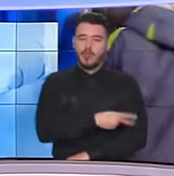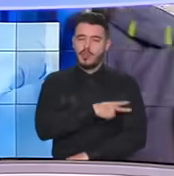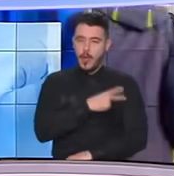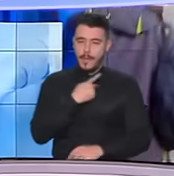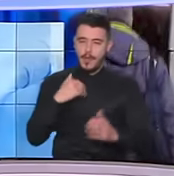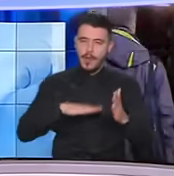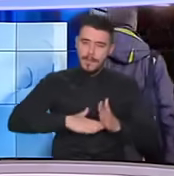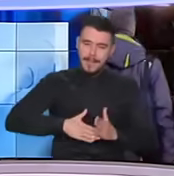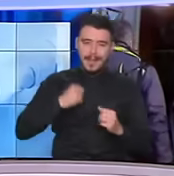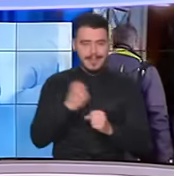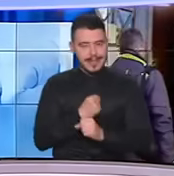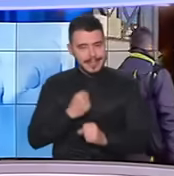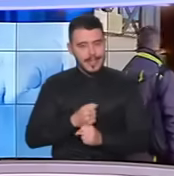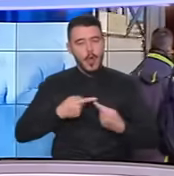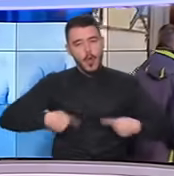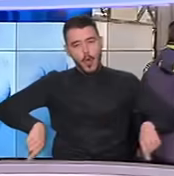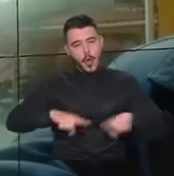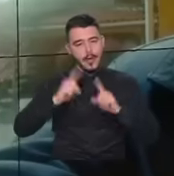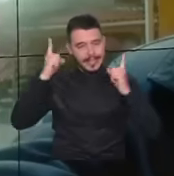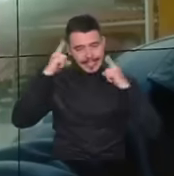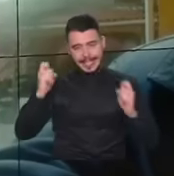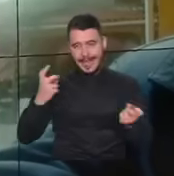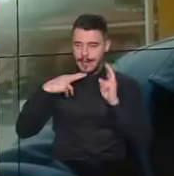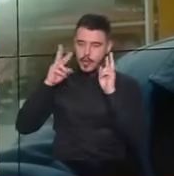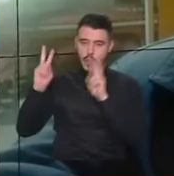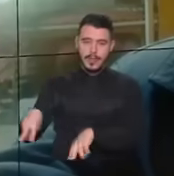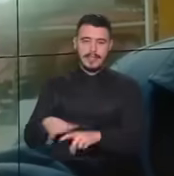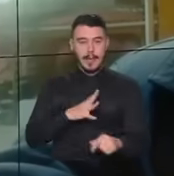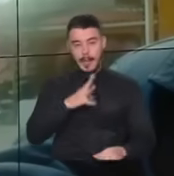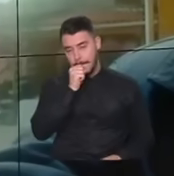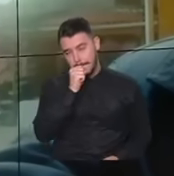είναι. Γιατί έπρεπε να φτάσουμε ως εδώ?